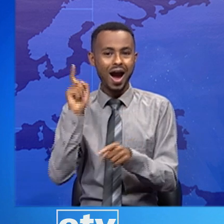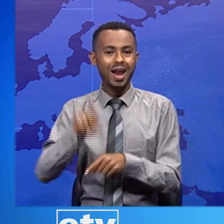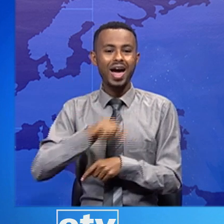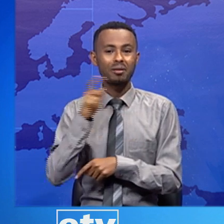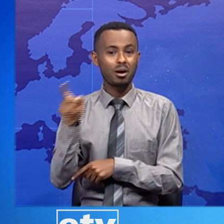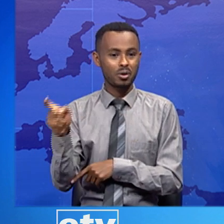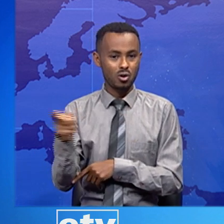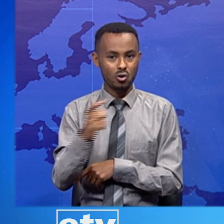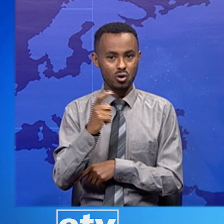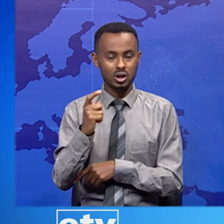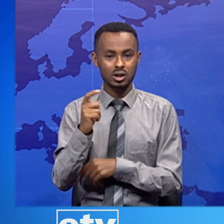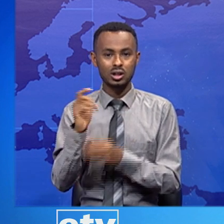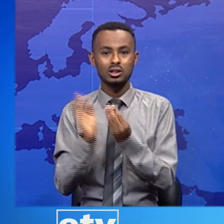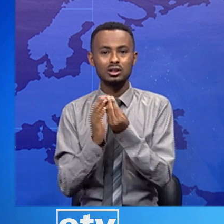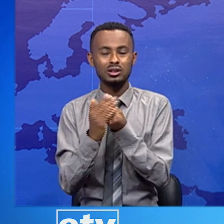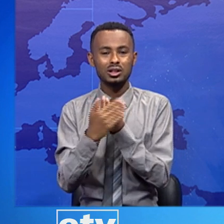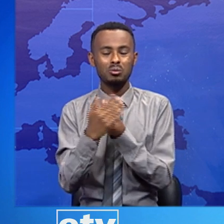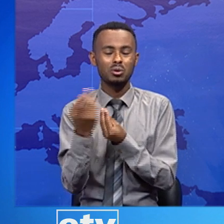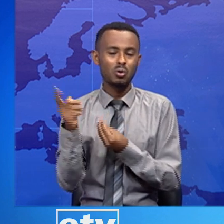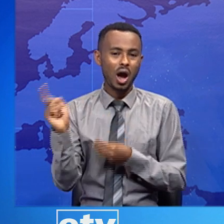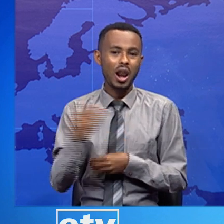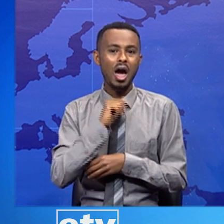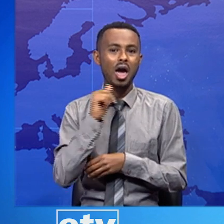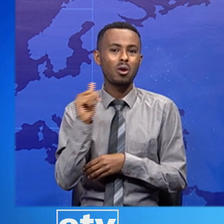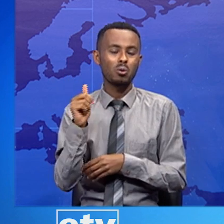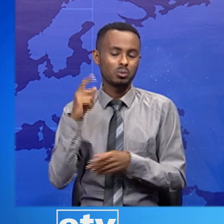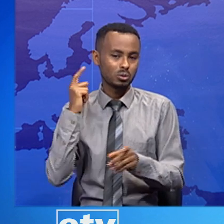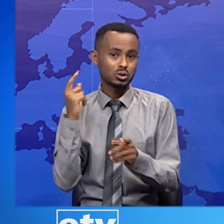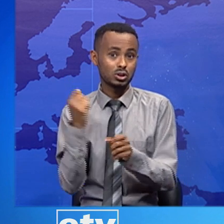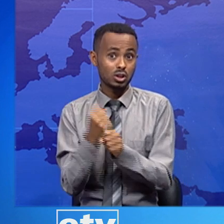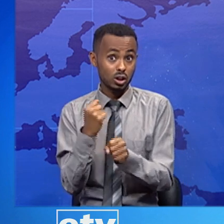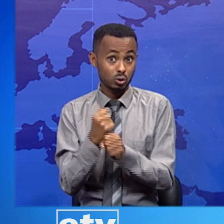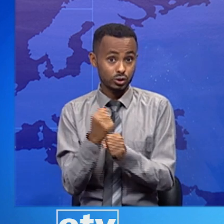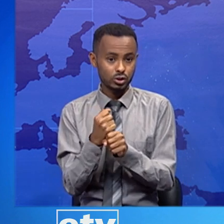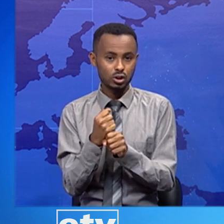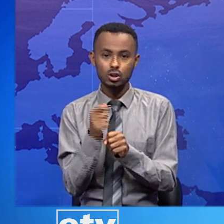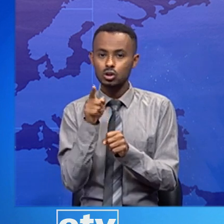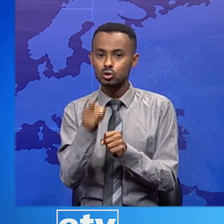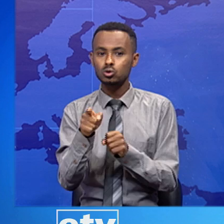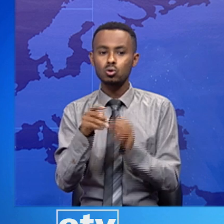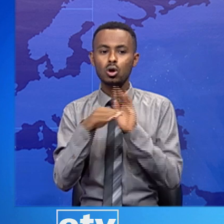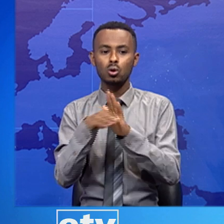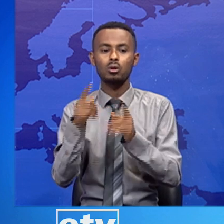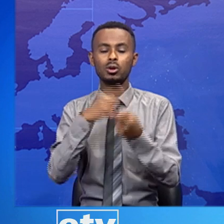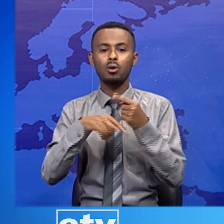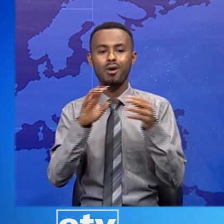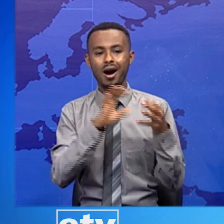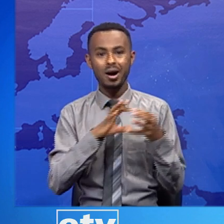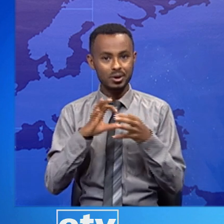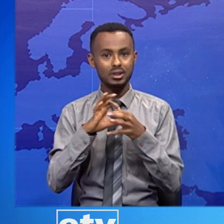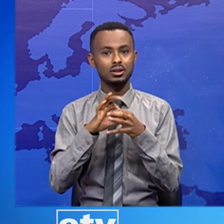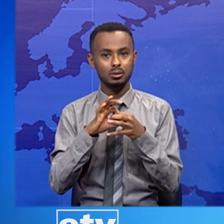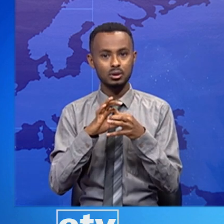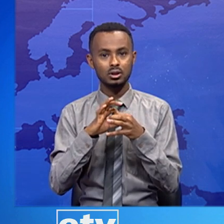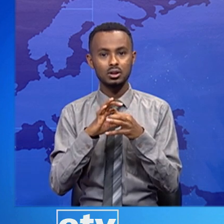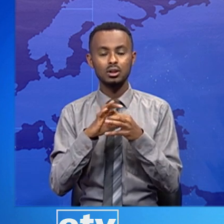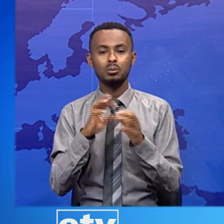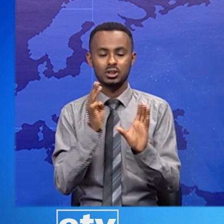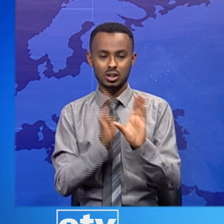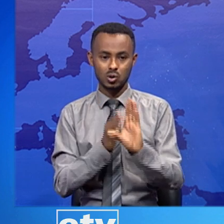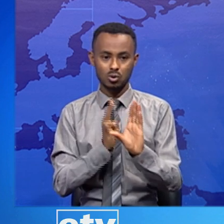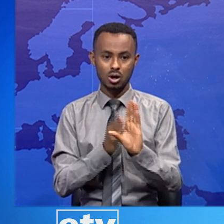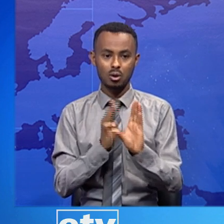የሆነ ትሪትመንት ወይም ደግሞ አላግባብ የሆኑ ድርጊቶች እሱ ወክሎት የመጣውን ማህበረሰብ በስነ